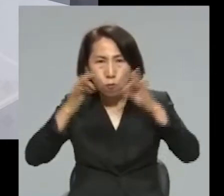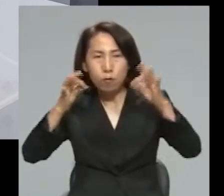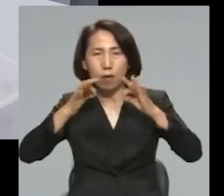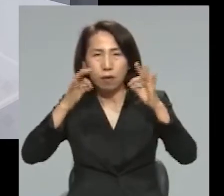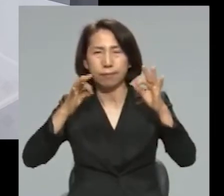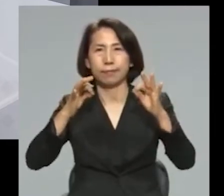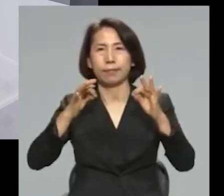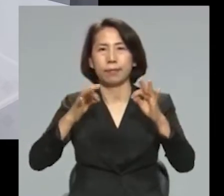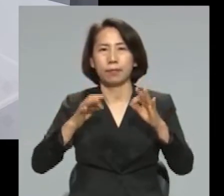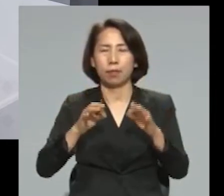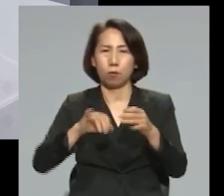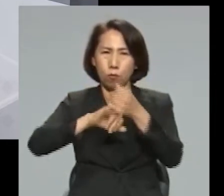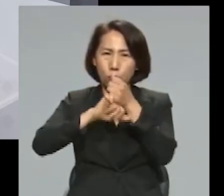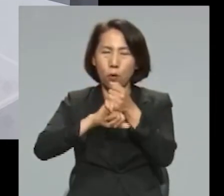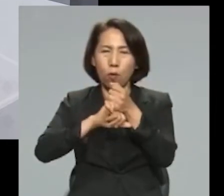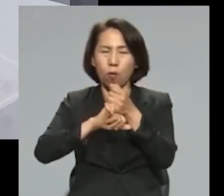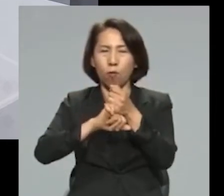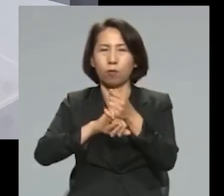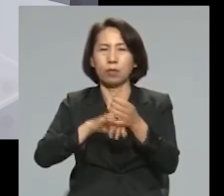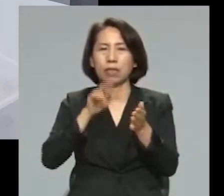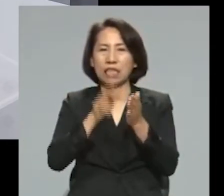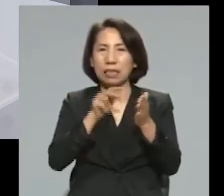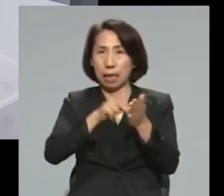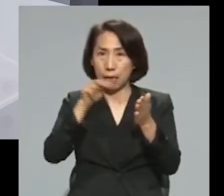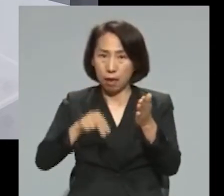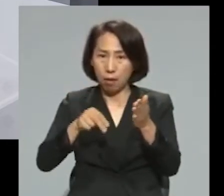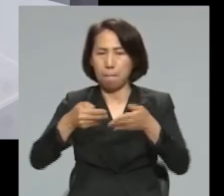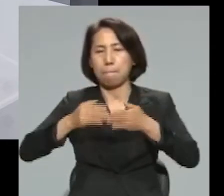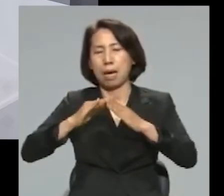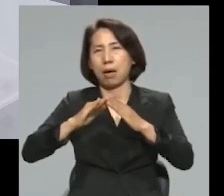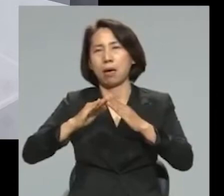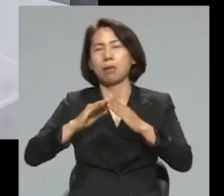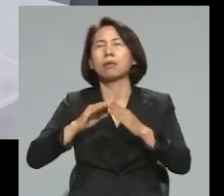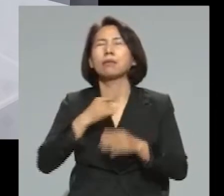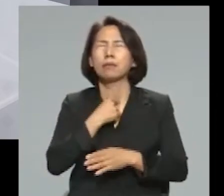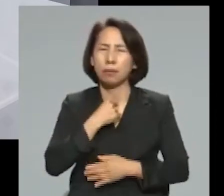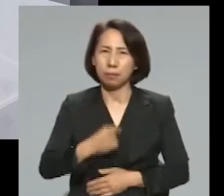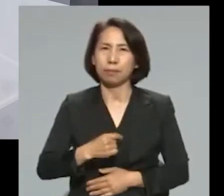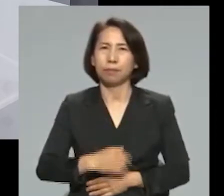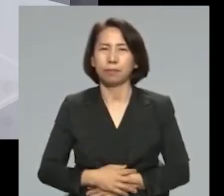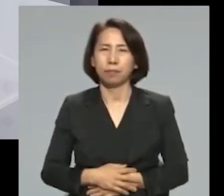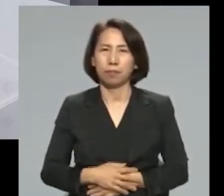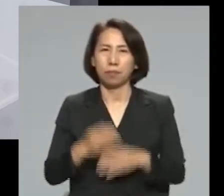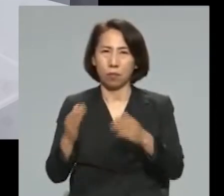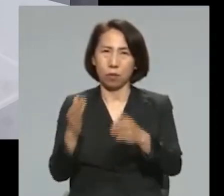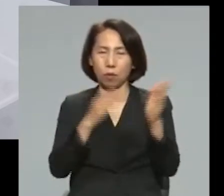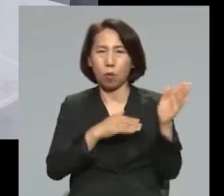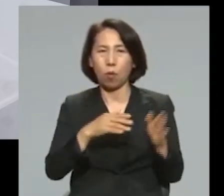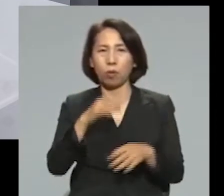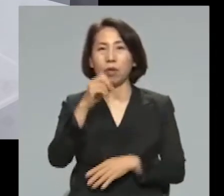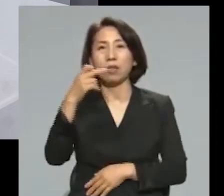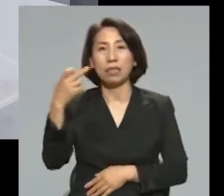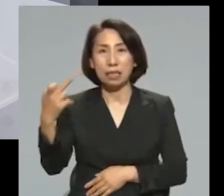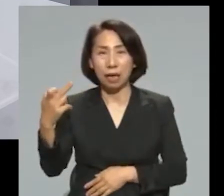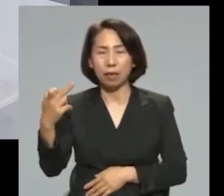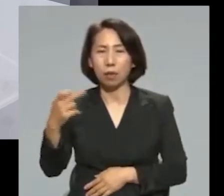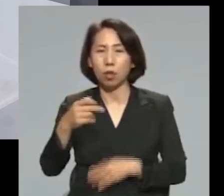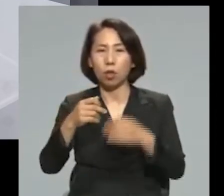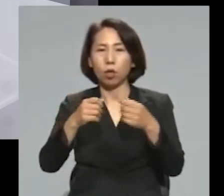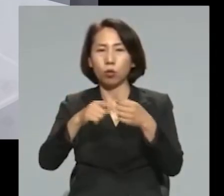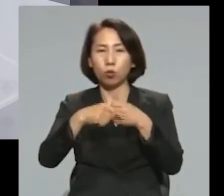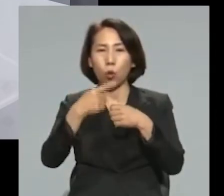총동원해서 반드시 관철시키겠습니다. 또한 성산 초등학교, 중학교